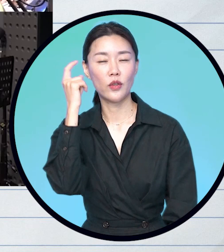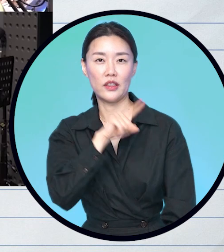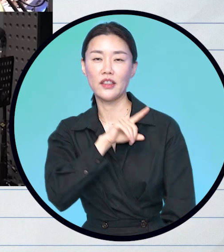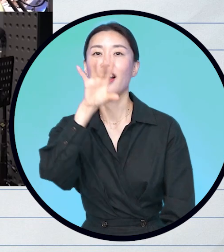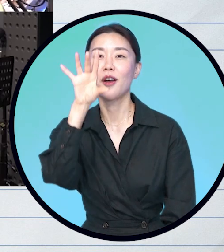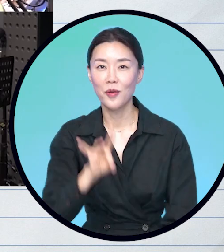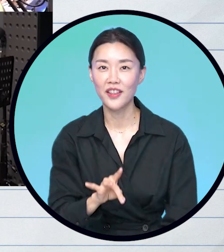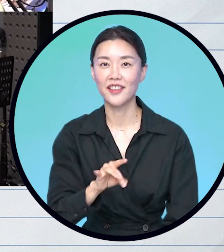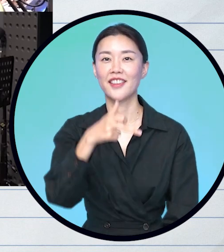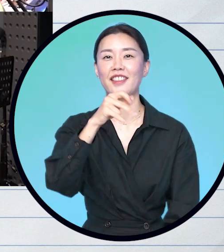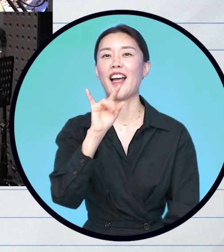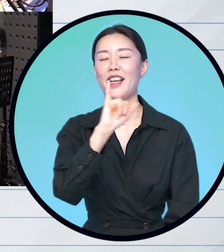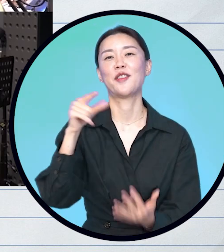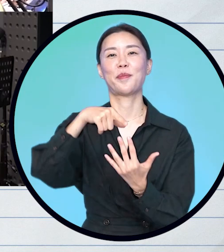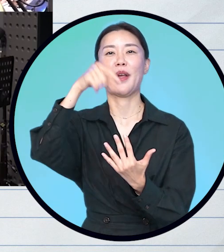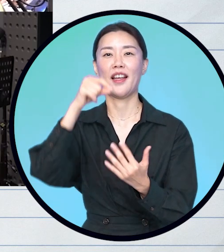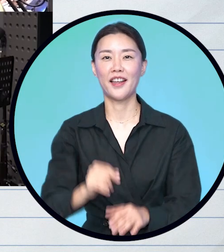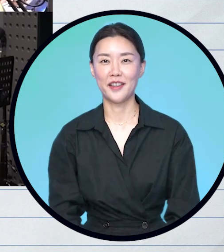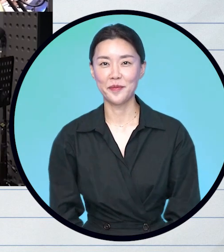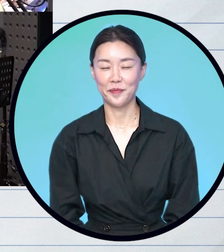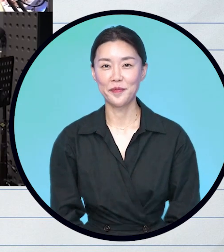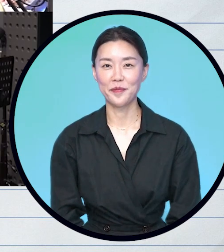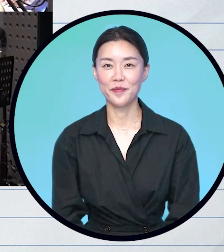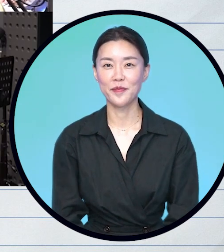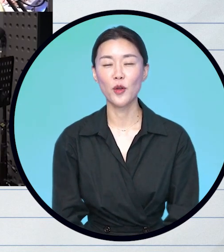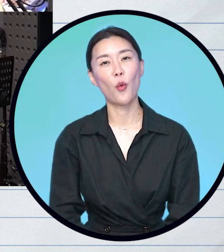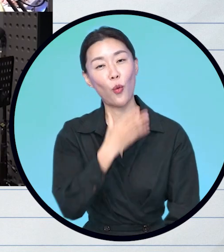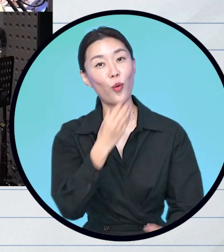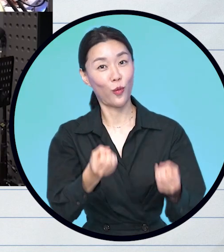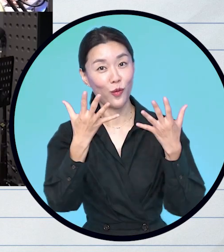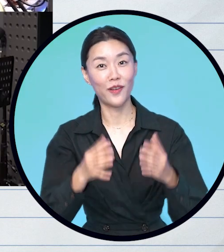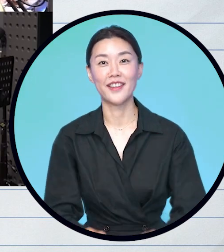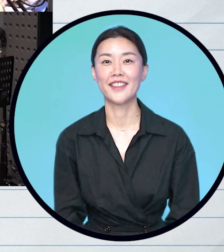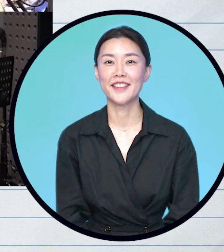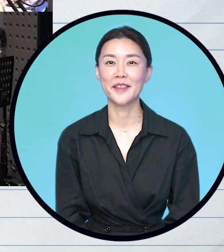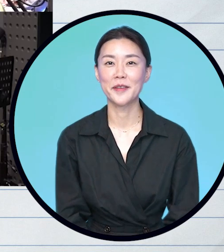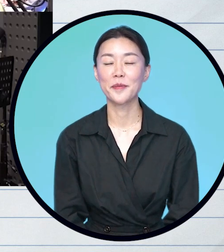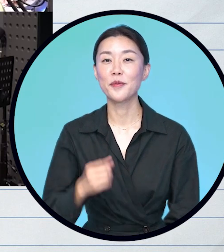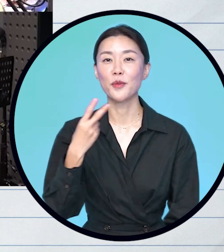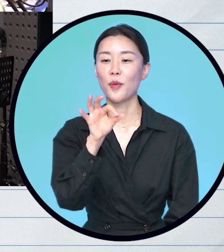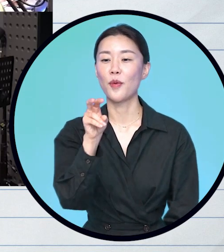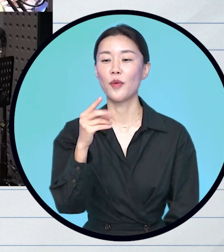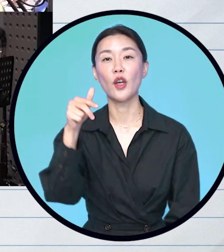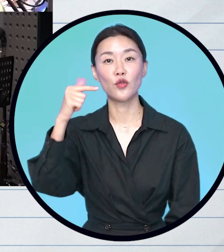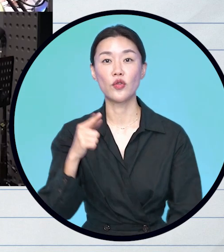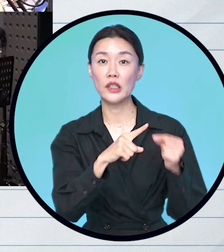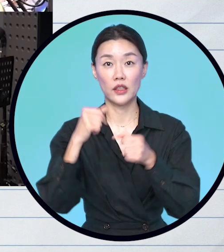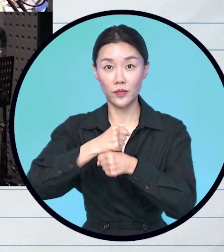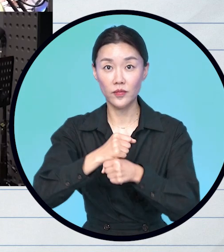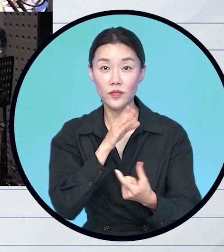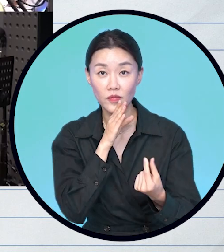이제 잘 어울리는 웃음소리를 골랐는데 제가 당첨 너무 잘하셨습니다. 네. 축하드립니다. 그렇습니다. 또 연준 씨가 가사에 참여를